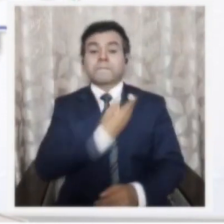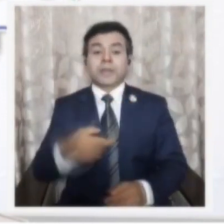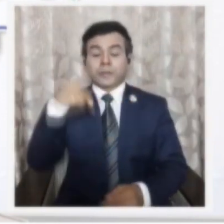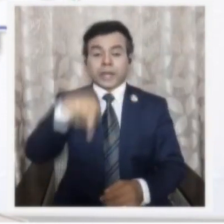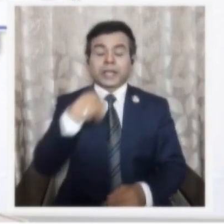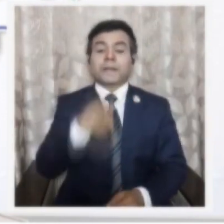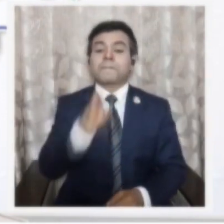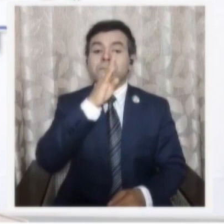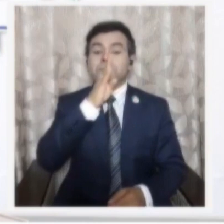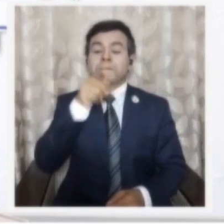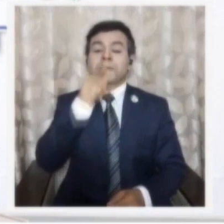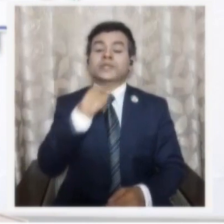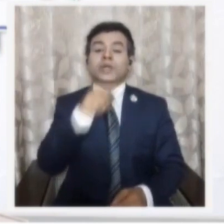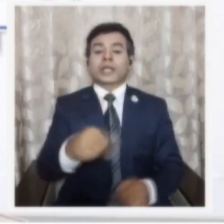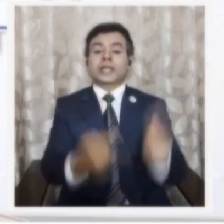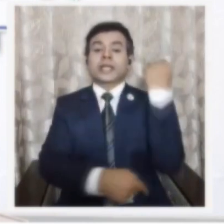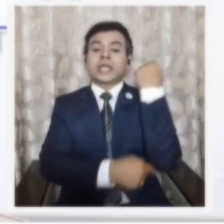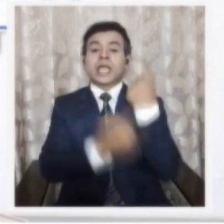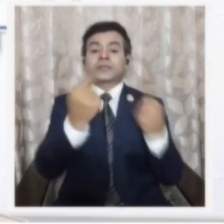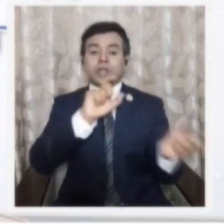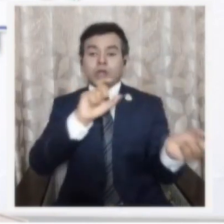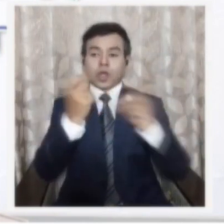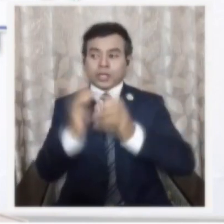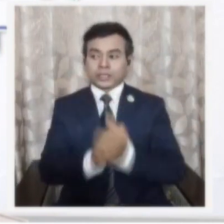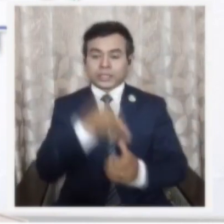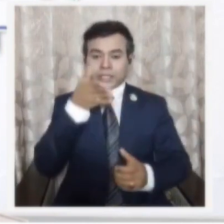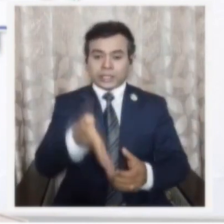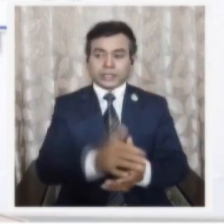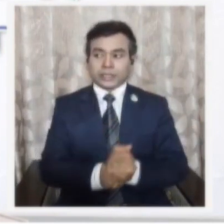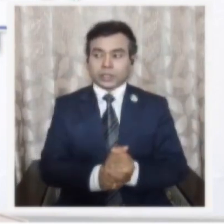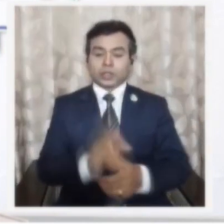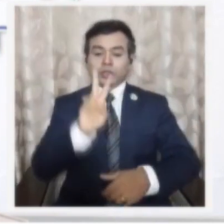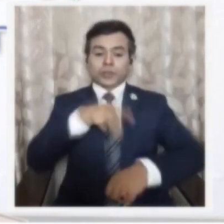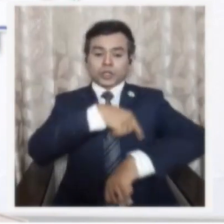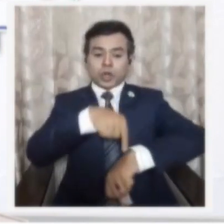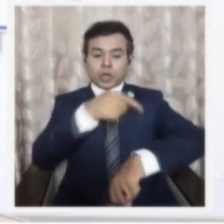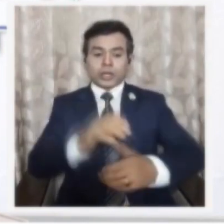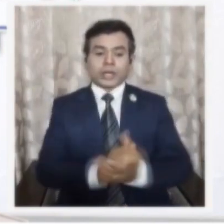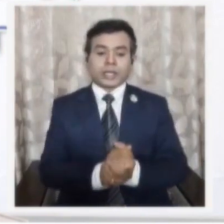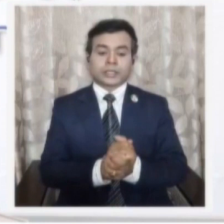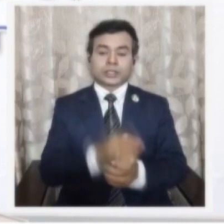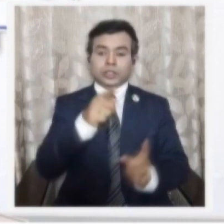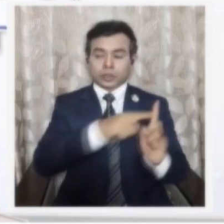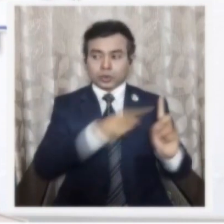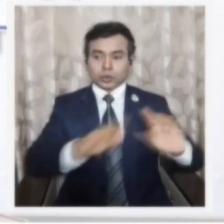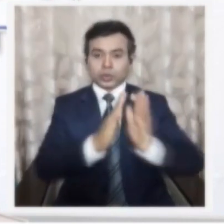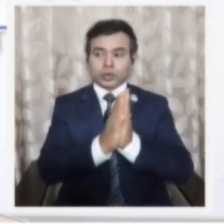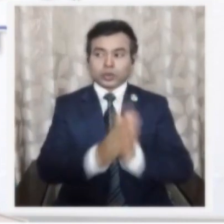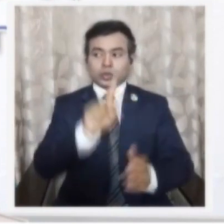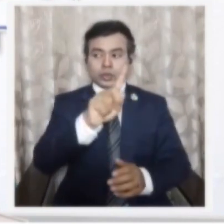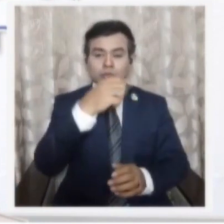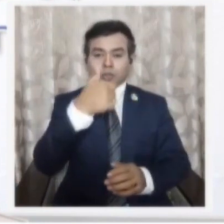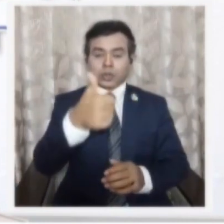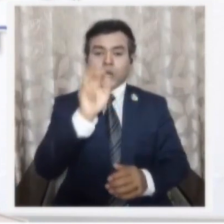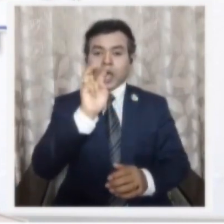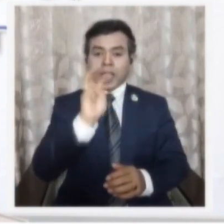যেই পরীক্ষাগারটি নতুন সংযোজিত হয়েছে সেটি হলো একটি বেসরকারি মেডিকেল কলেজ, ব্রাহ্মণবাড়িয়া মেডিকেল কলেজ হাসপাতাল।